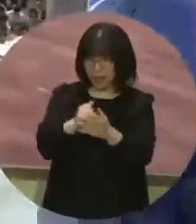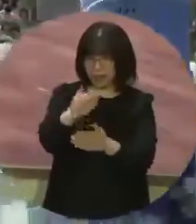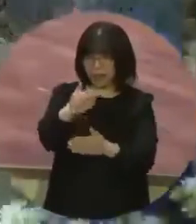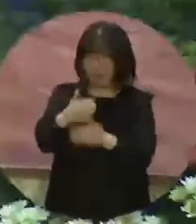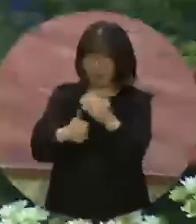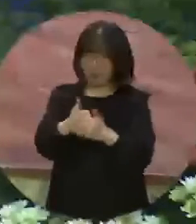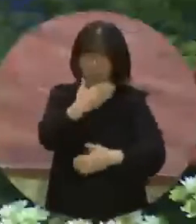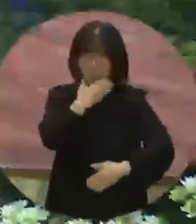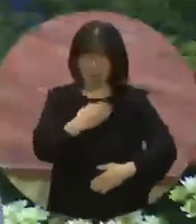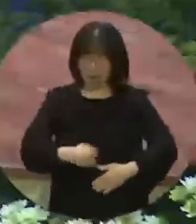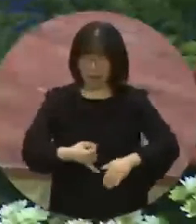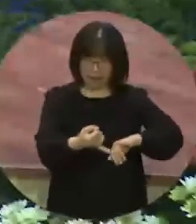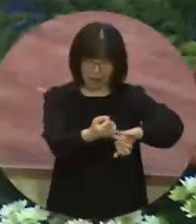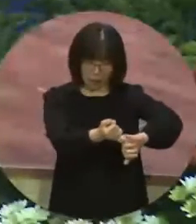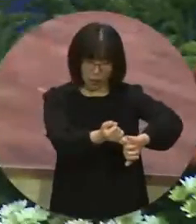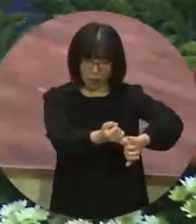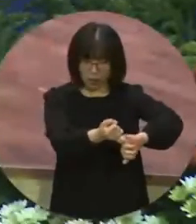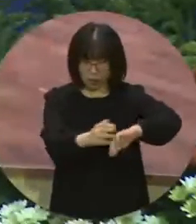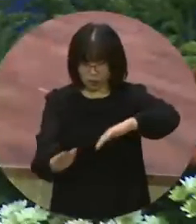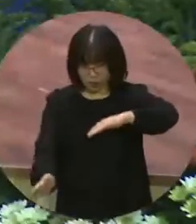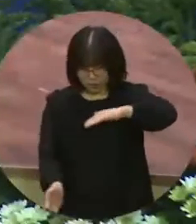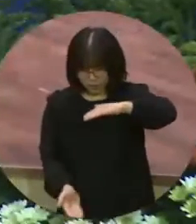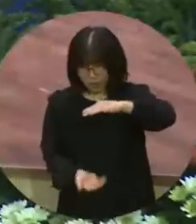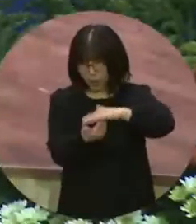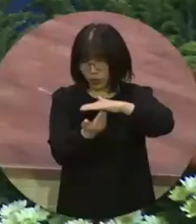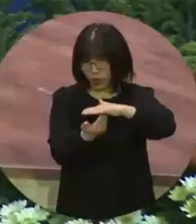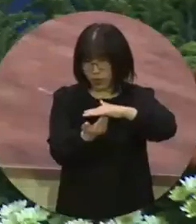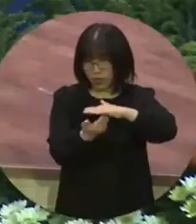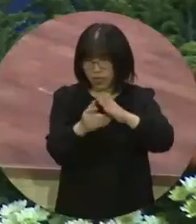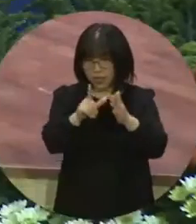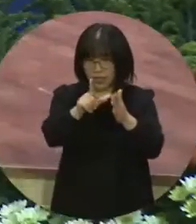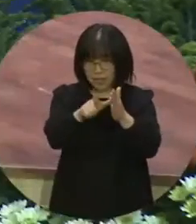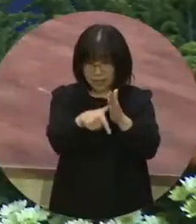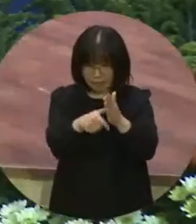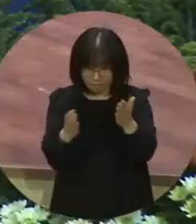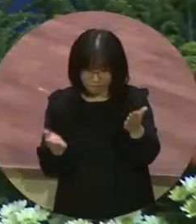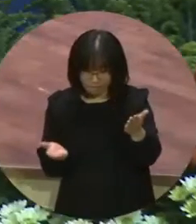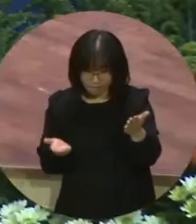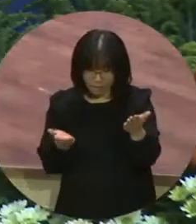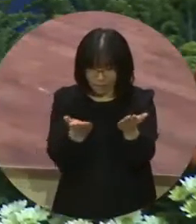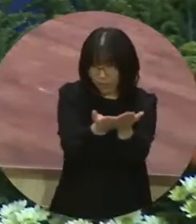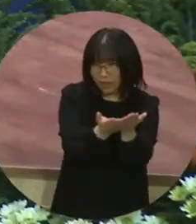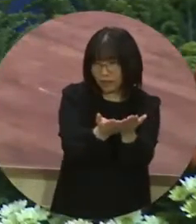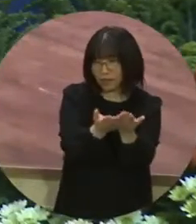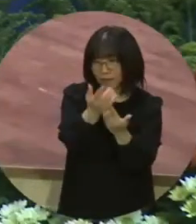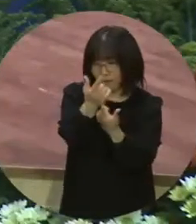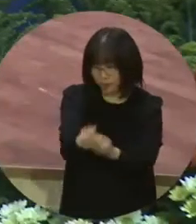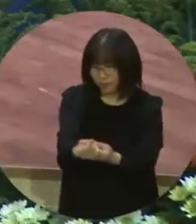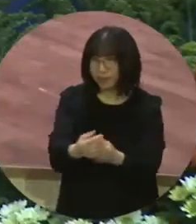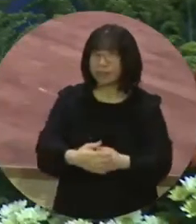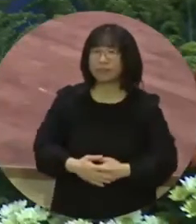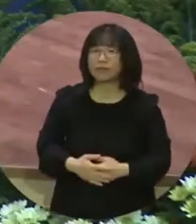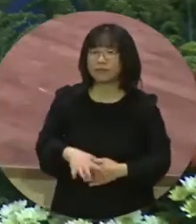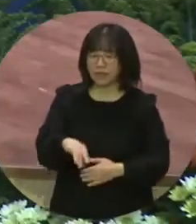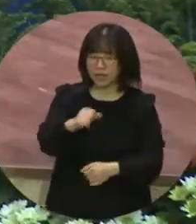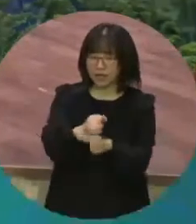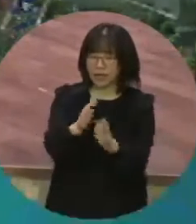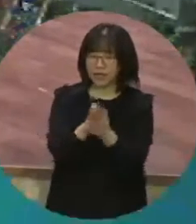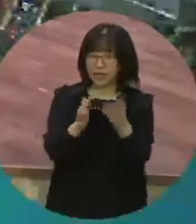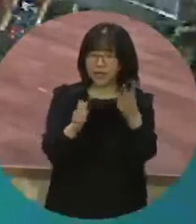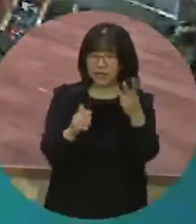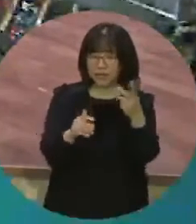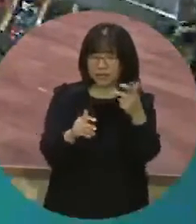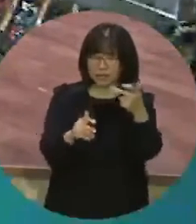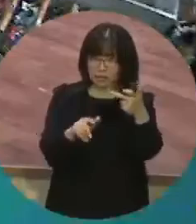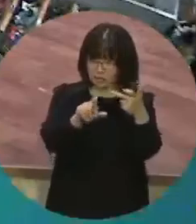언약하셨던 것을 성취시키는 장면이에요. 정확하게 성취시킵니다. 자, 창세기 12장 2절에 보면 내가